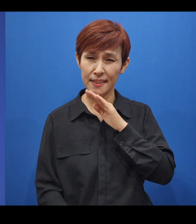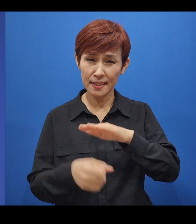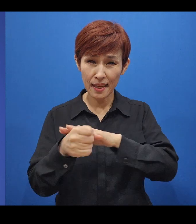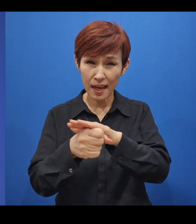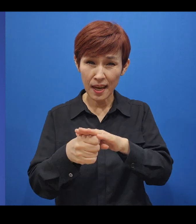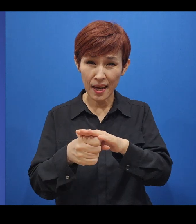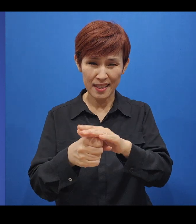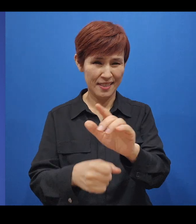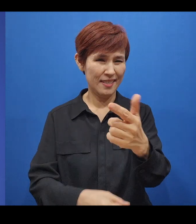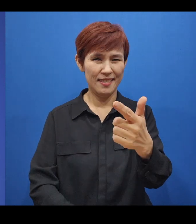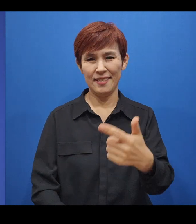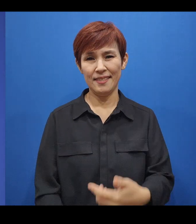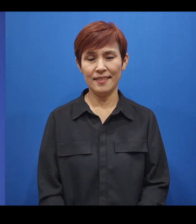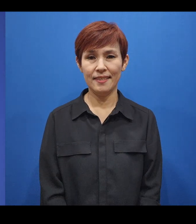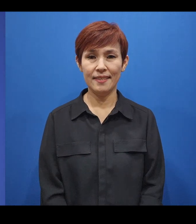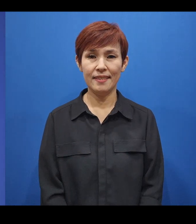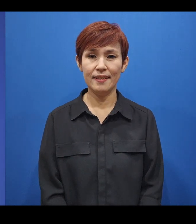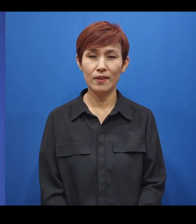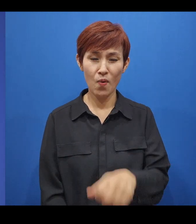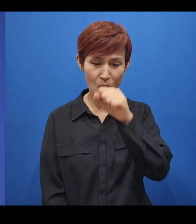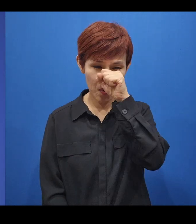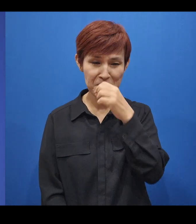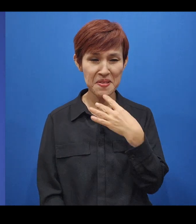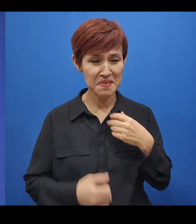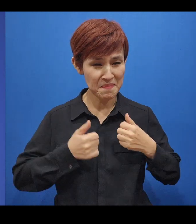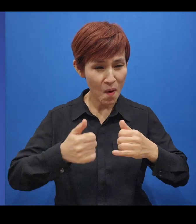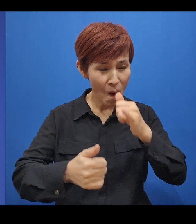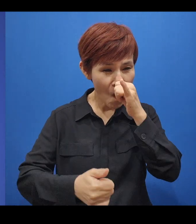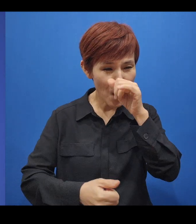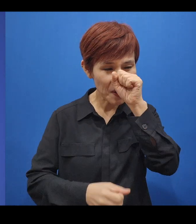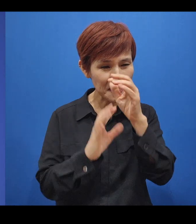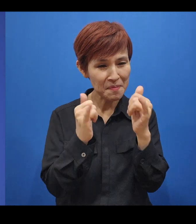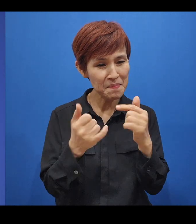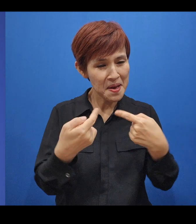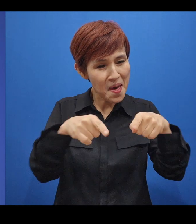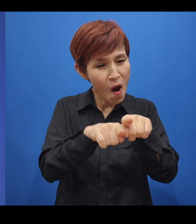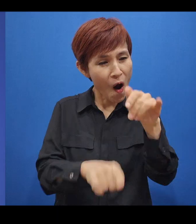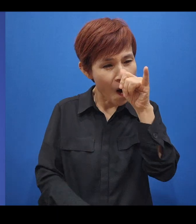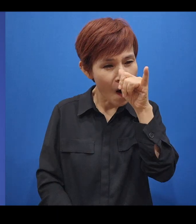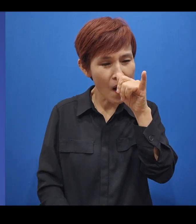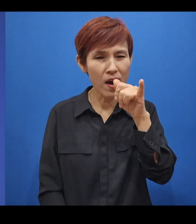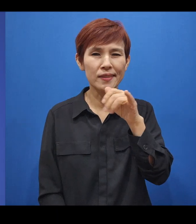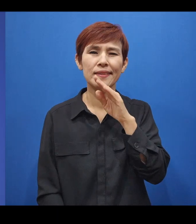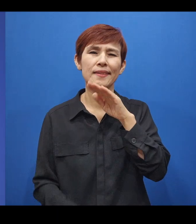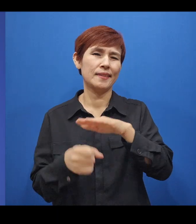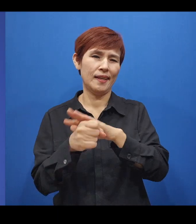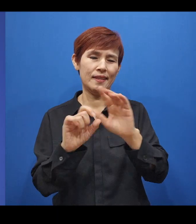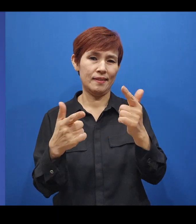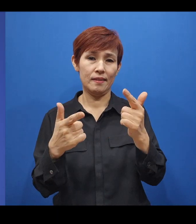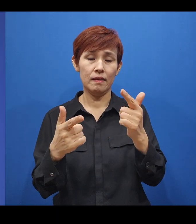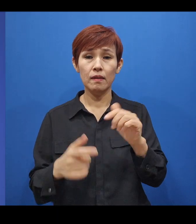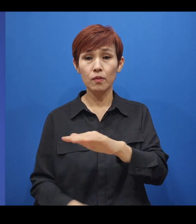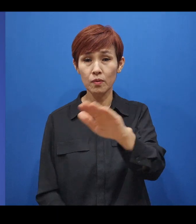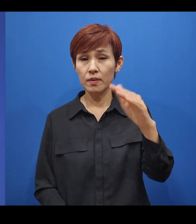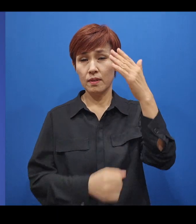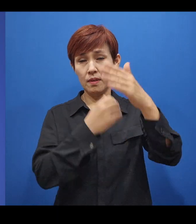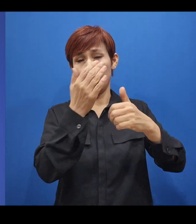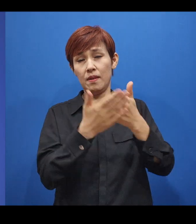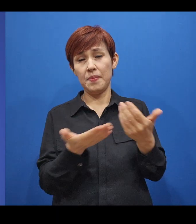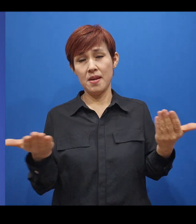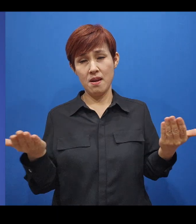아닙니다. 그래서 우리는 하나님의 일을 하면서도 자꾸 아프고 깨져요.